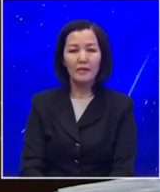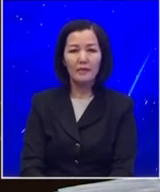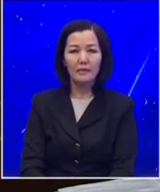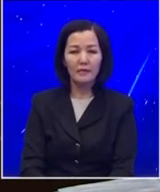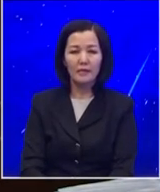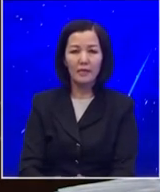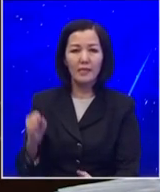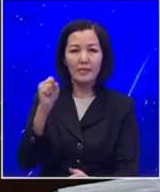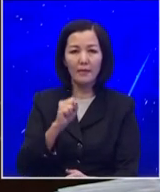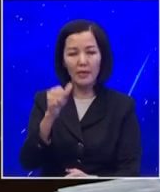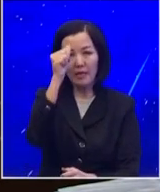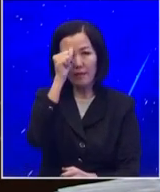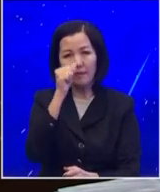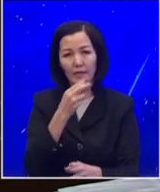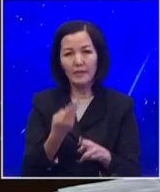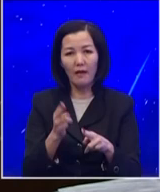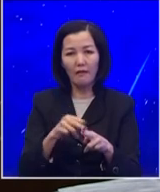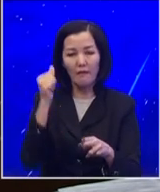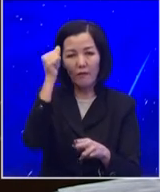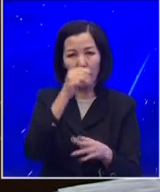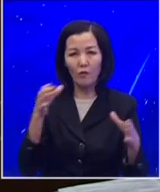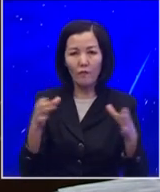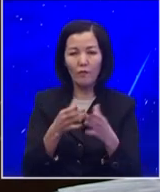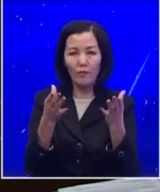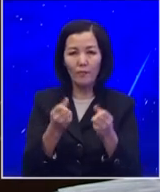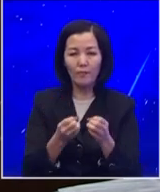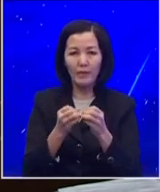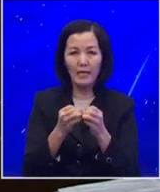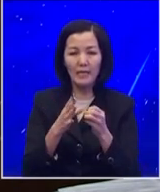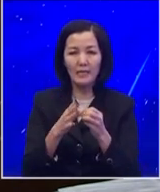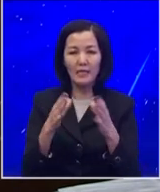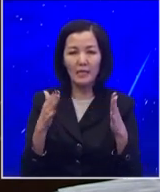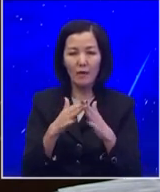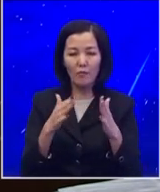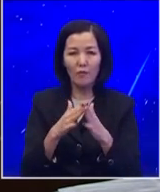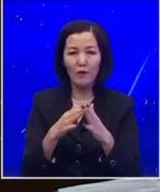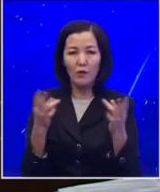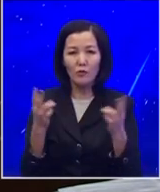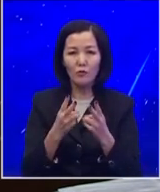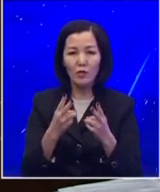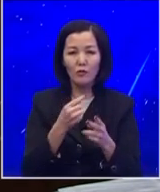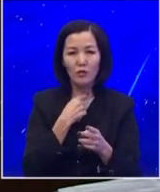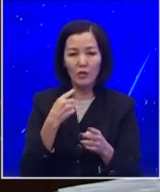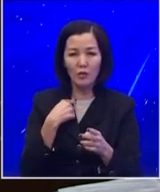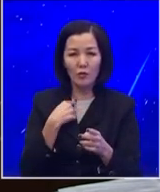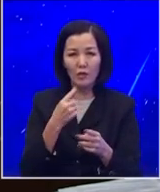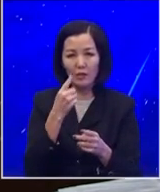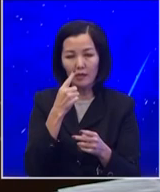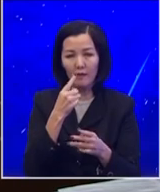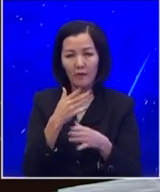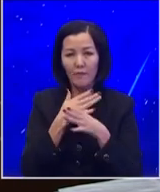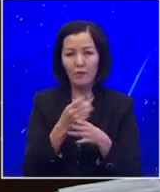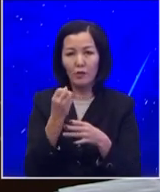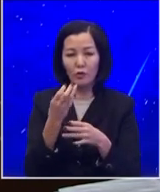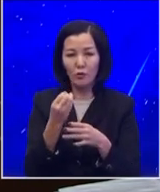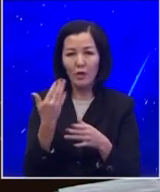С апреля месяца текущего года фондом «Харакет» было приобретено 15 домов для нуждающихся граждан областного центра. Недавно они помогли еще